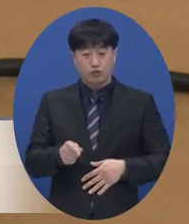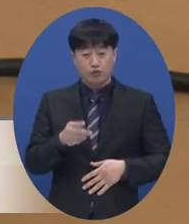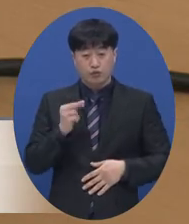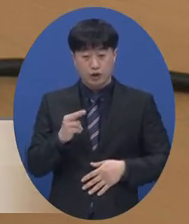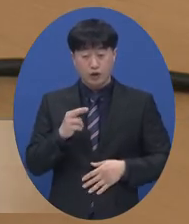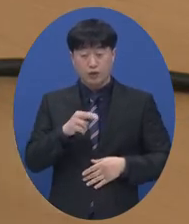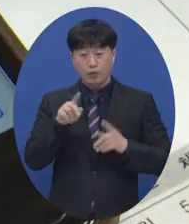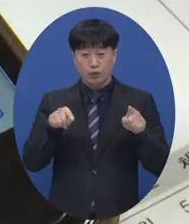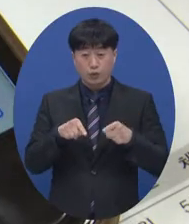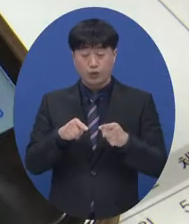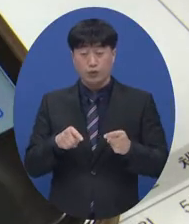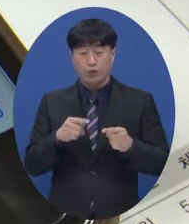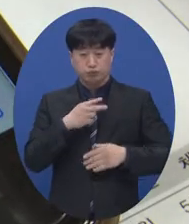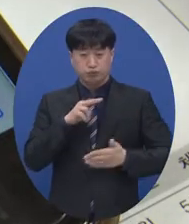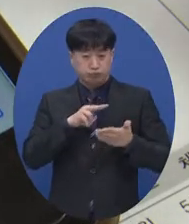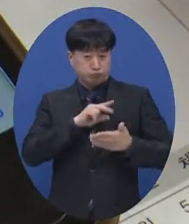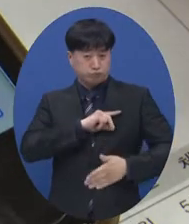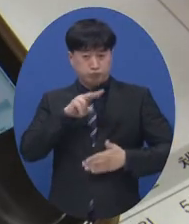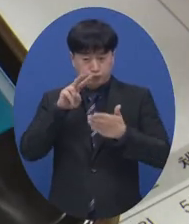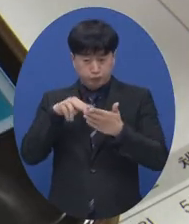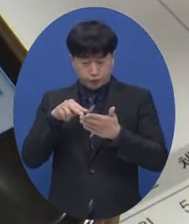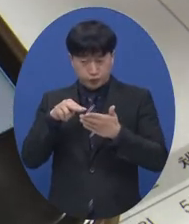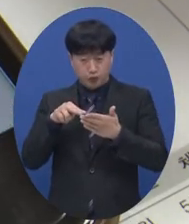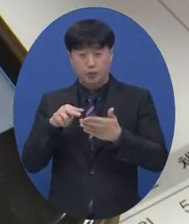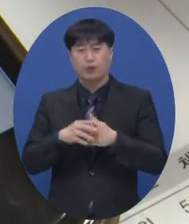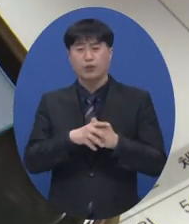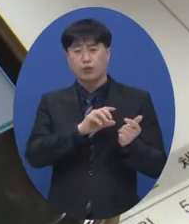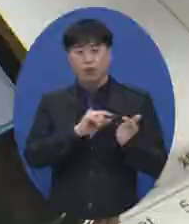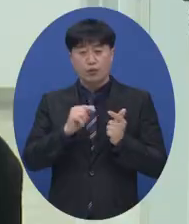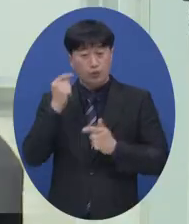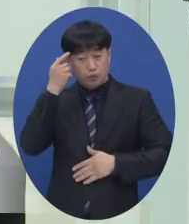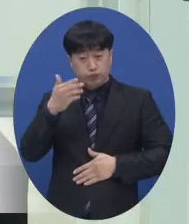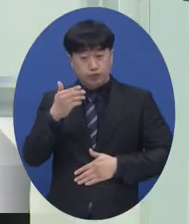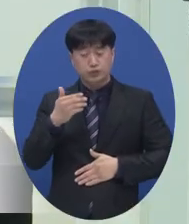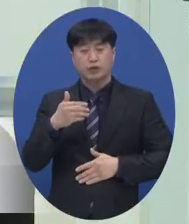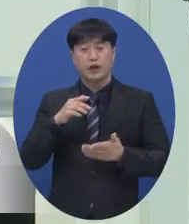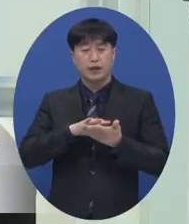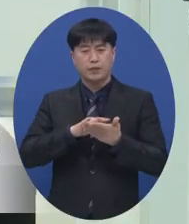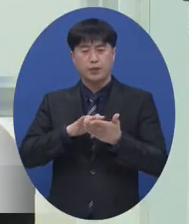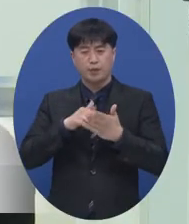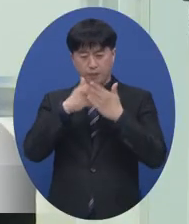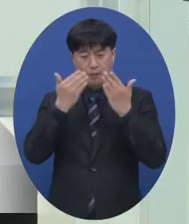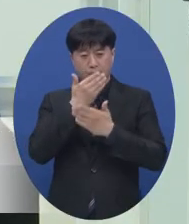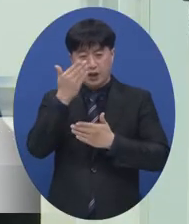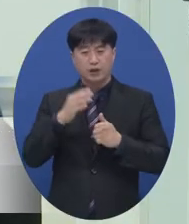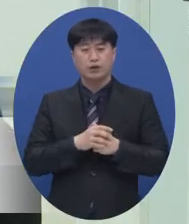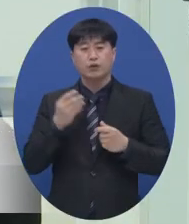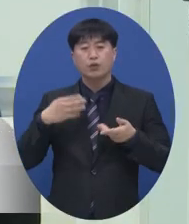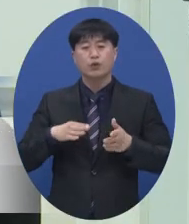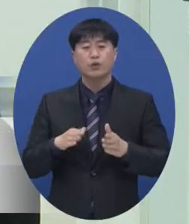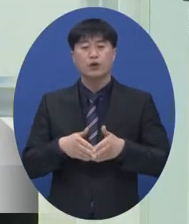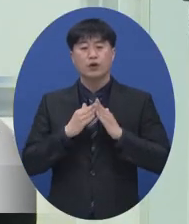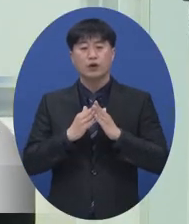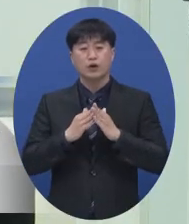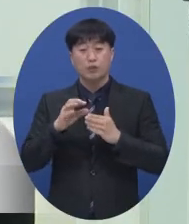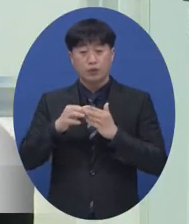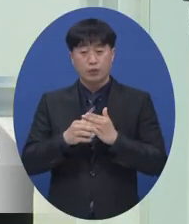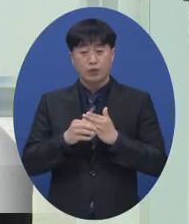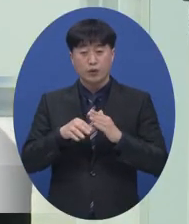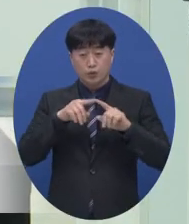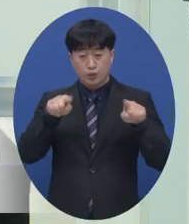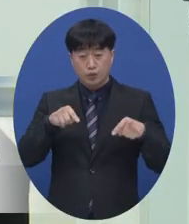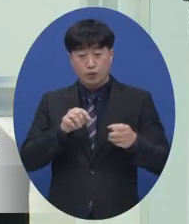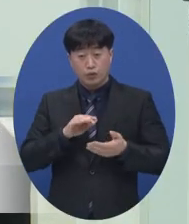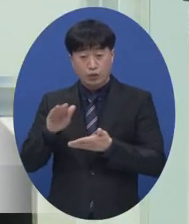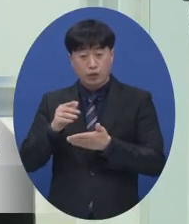설 문서 작성도 모바일에서 모두 처리할 수 있습니다 경기도가 구축한 시스템은 통지서 전대 뿐만이